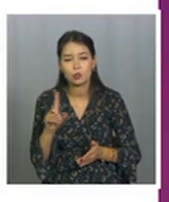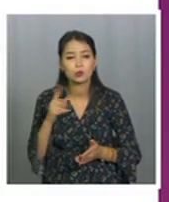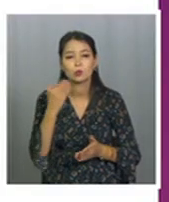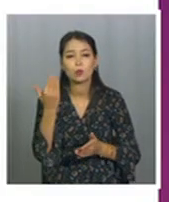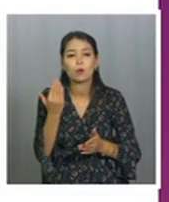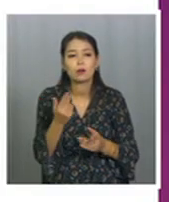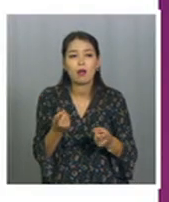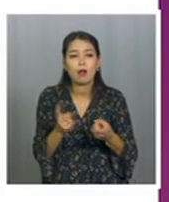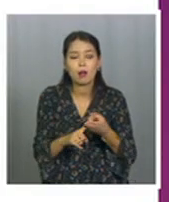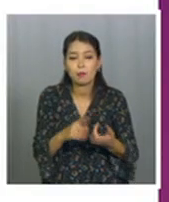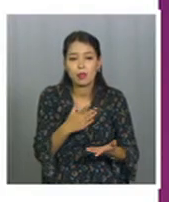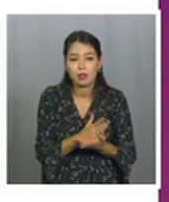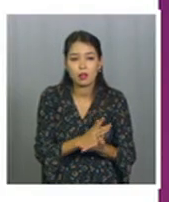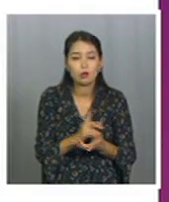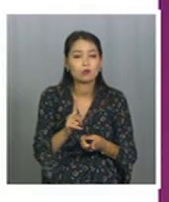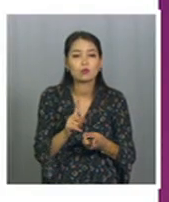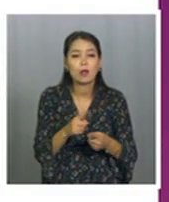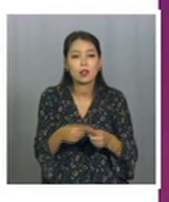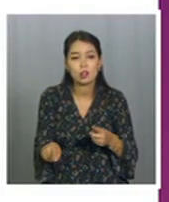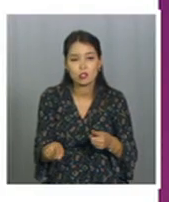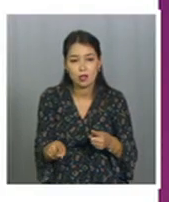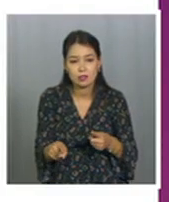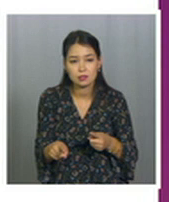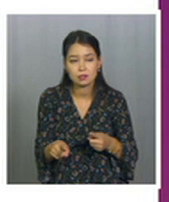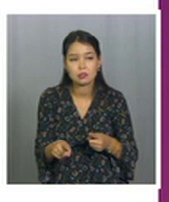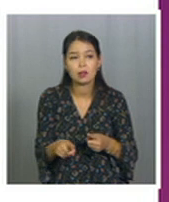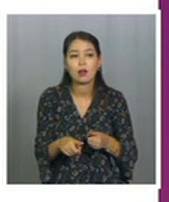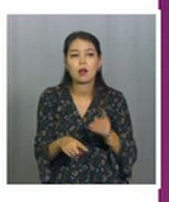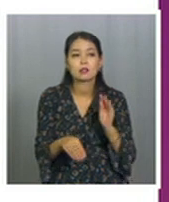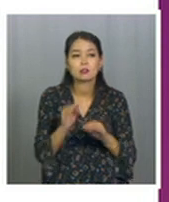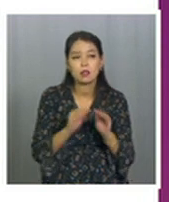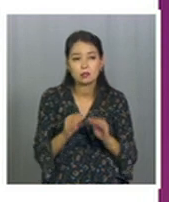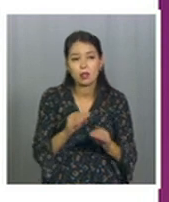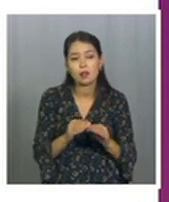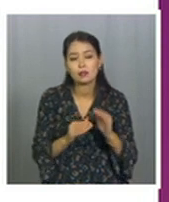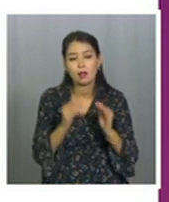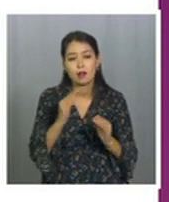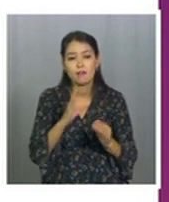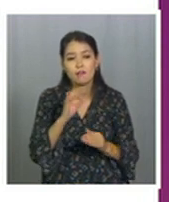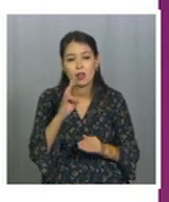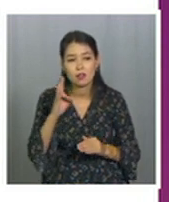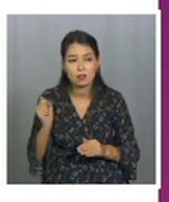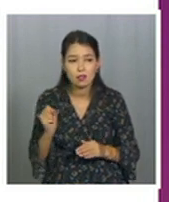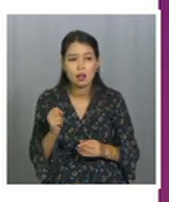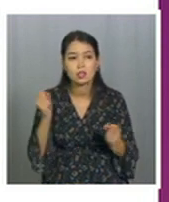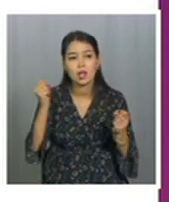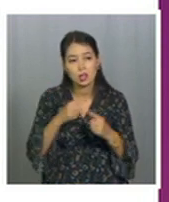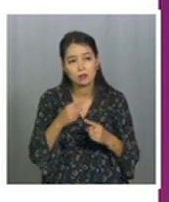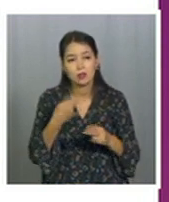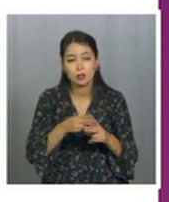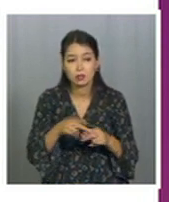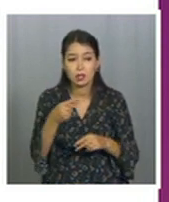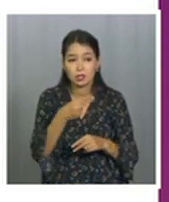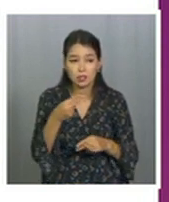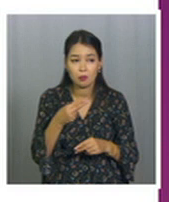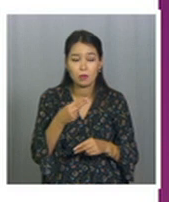их объединяет? Что отличает? Составьте диаграмму Венна. Соответствует ли тематике